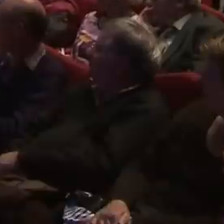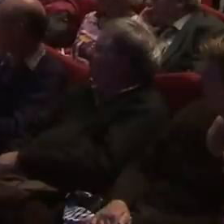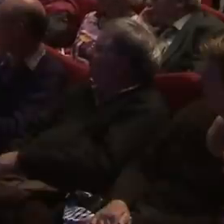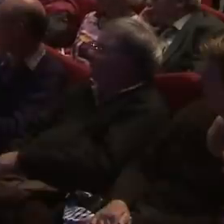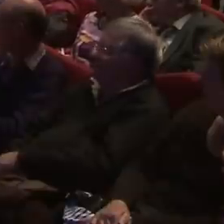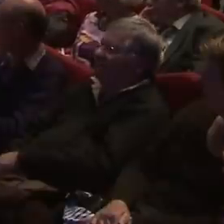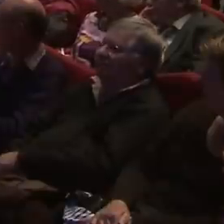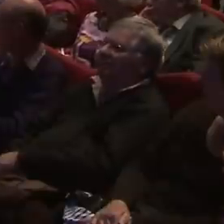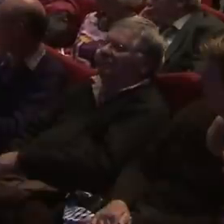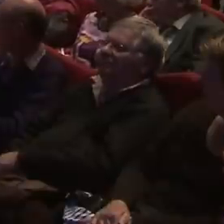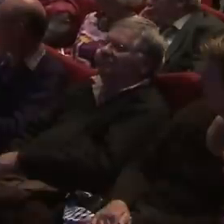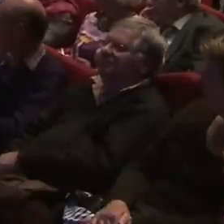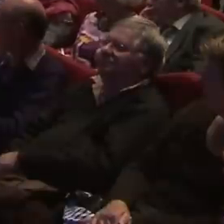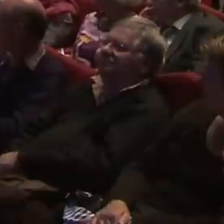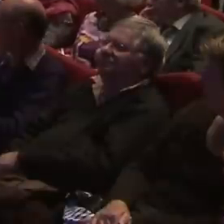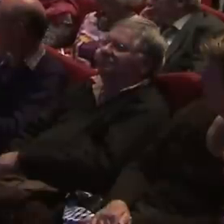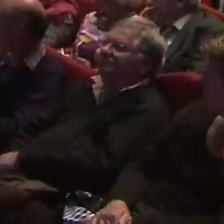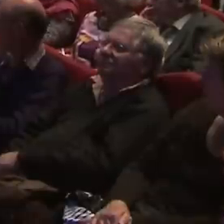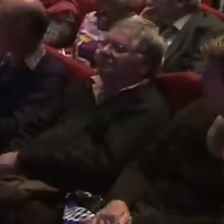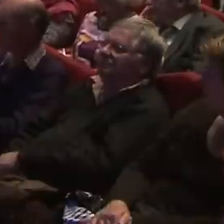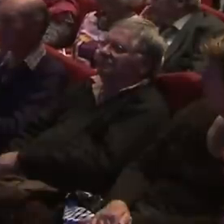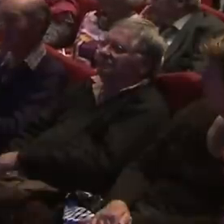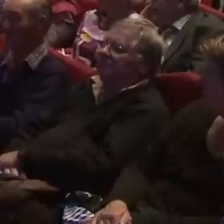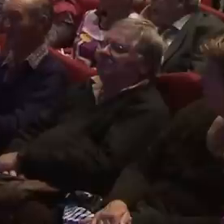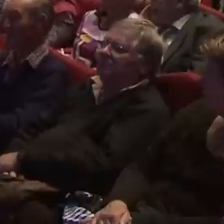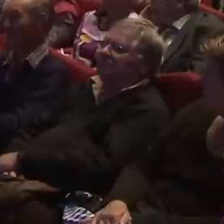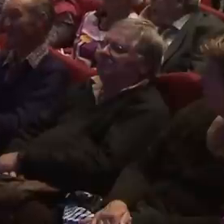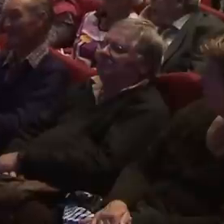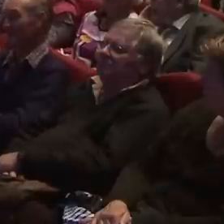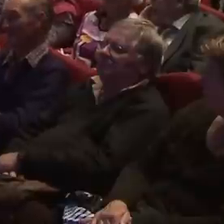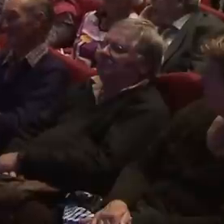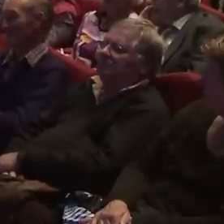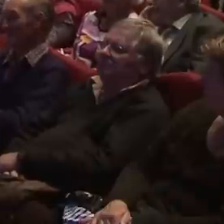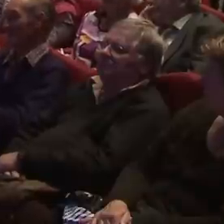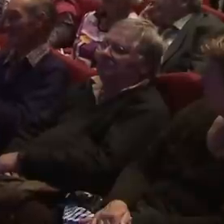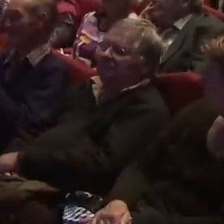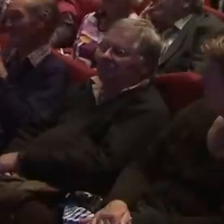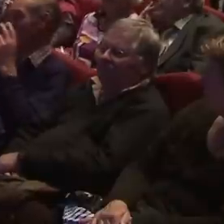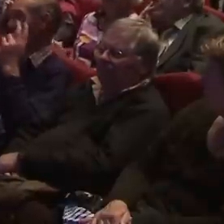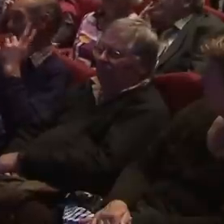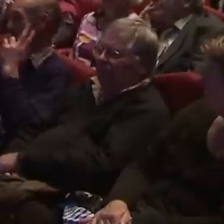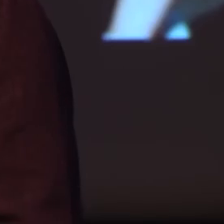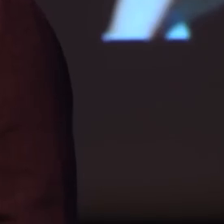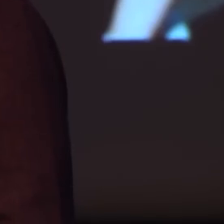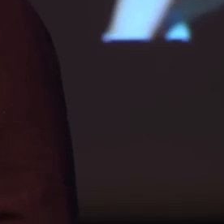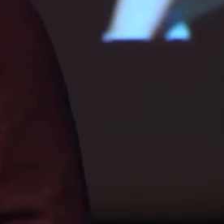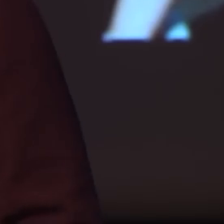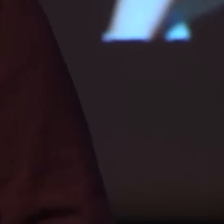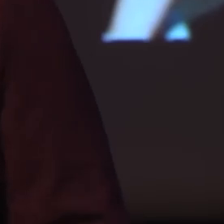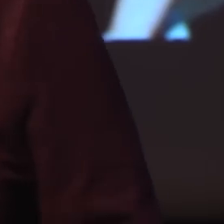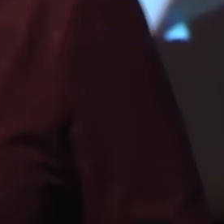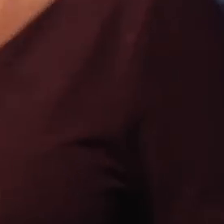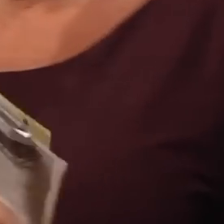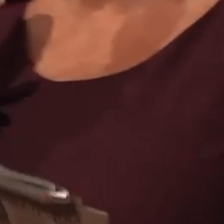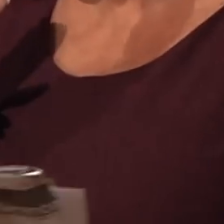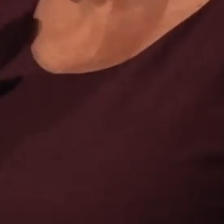Math Show. Alors, si vous détestez les maths, venez surtout, vous allez voir. Vous allez les découvrir d'une autre façon avec François